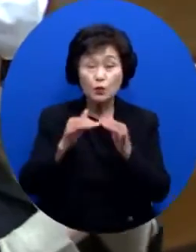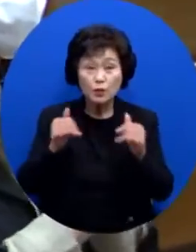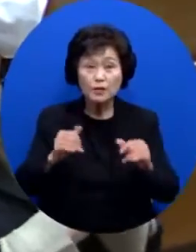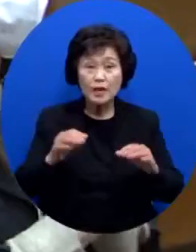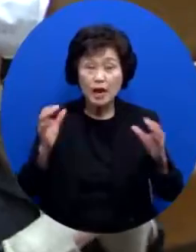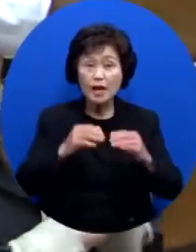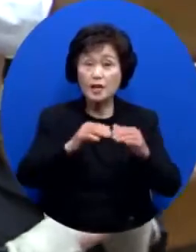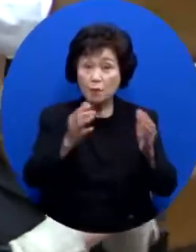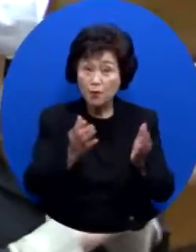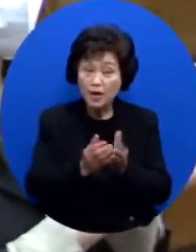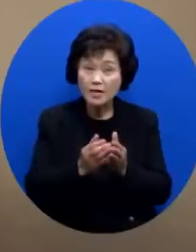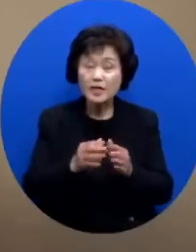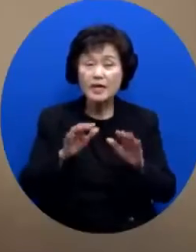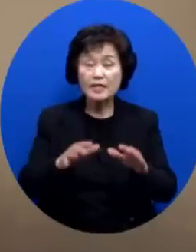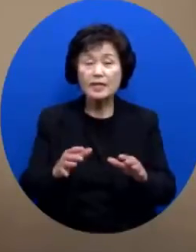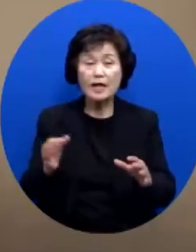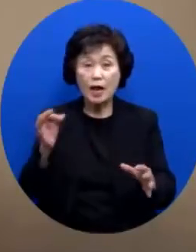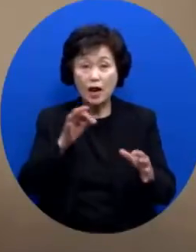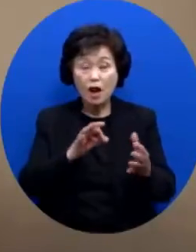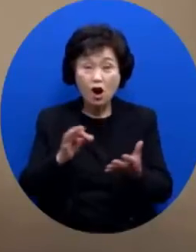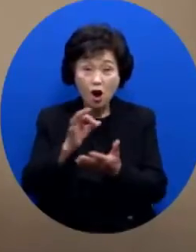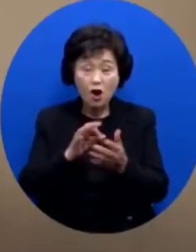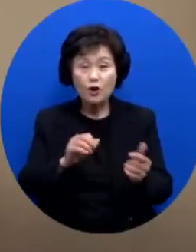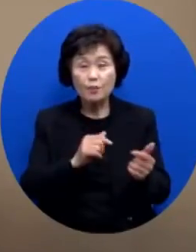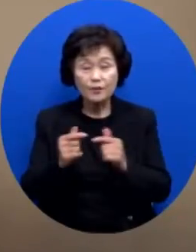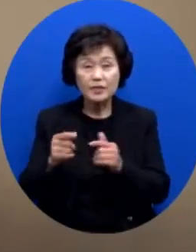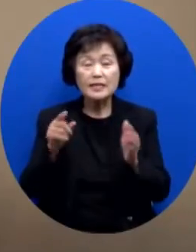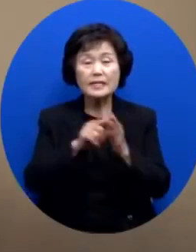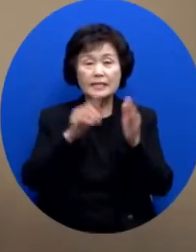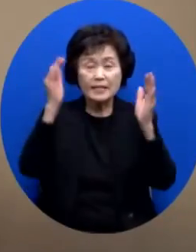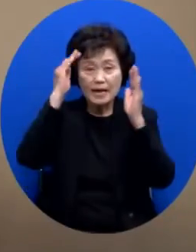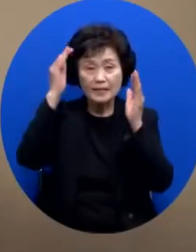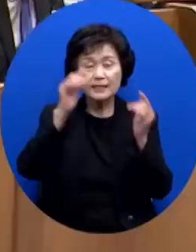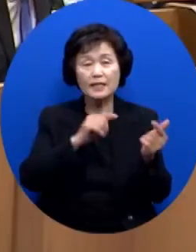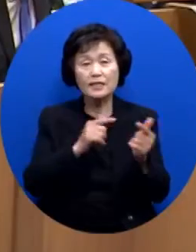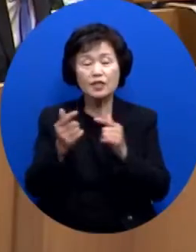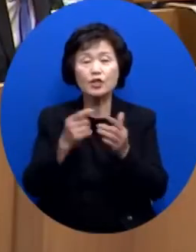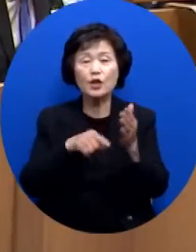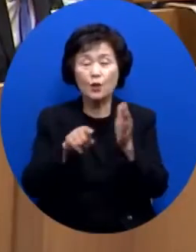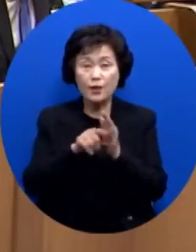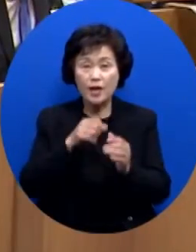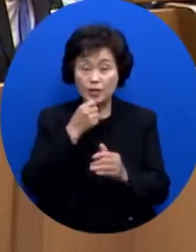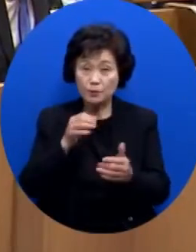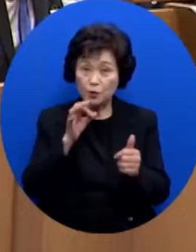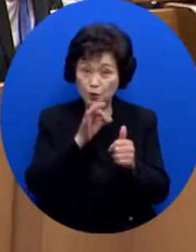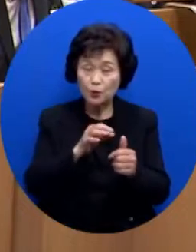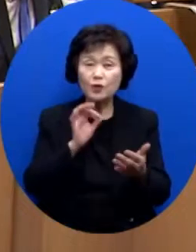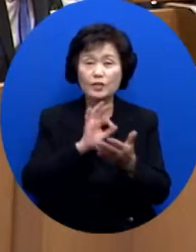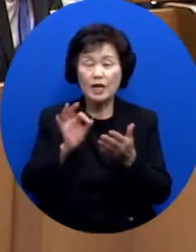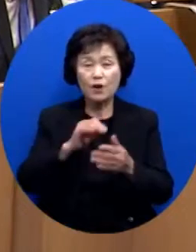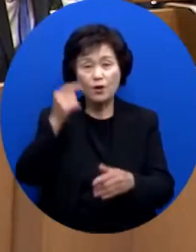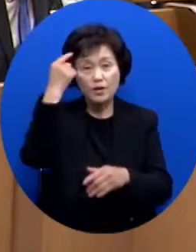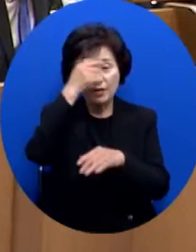협의회는 이날 모인 헌금을 웨슬리언 신학생 장학금으로 사용할 계획이며 오는 5월